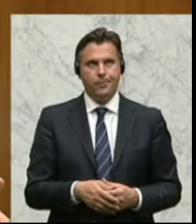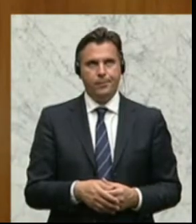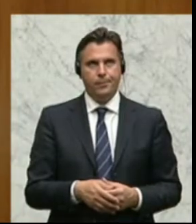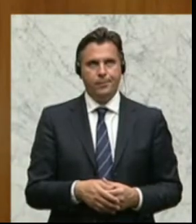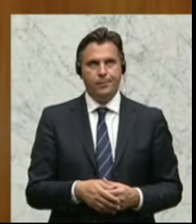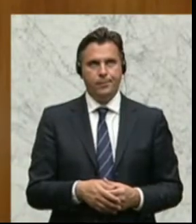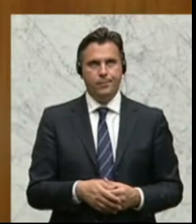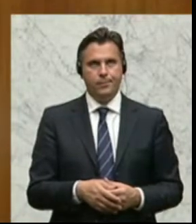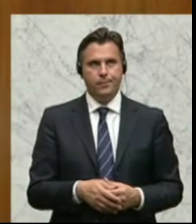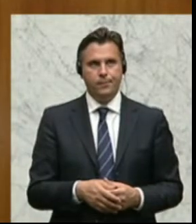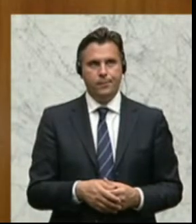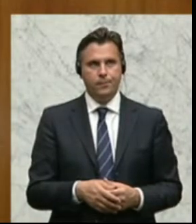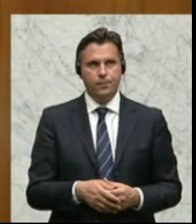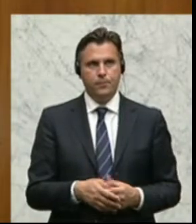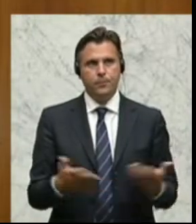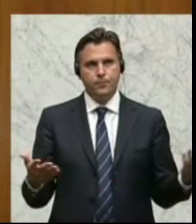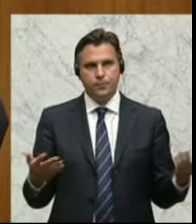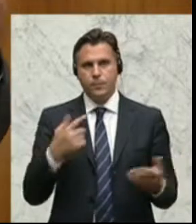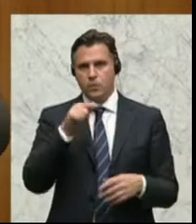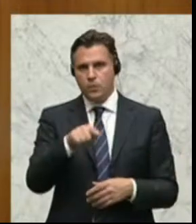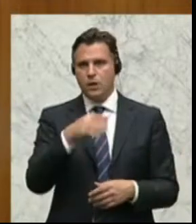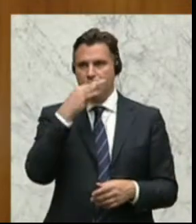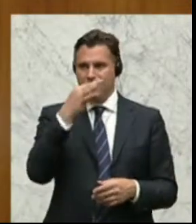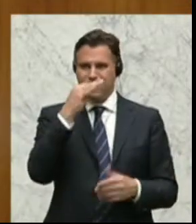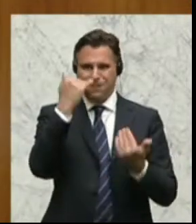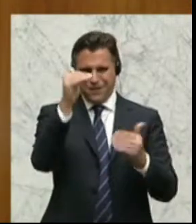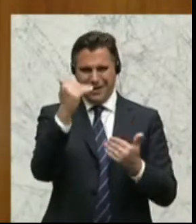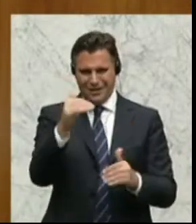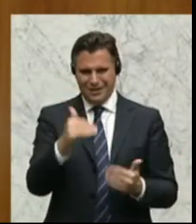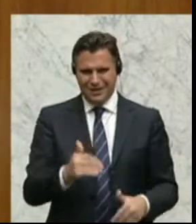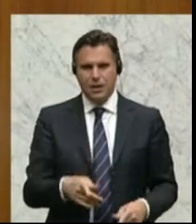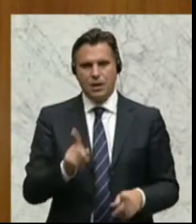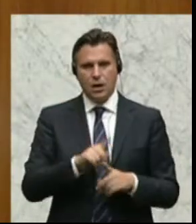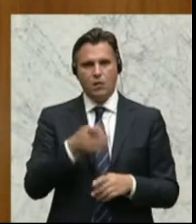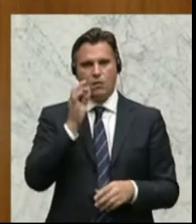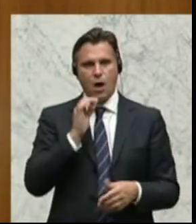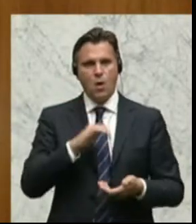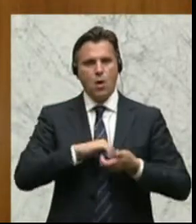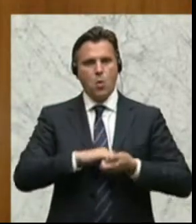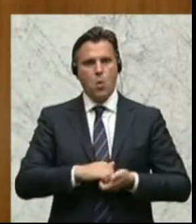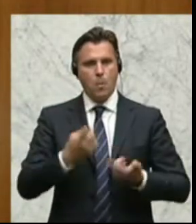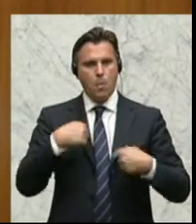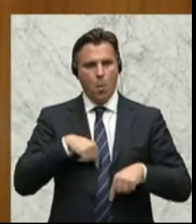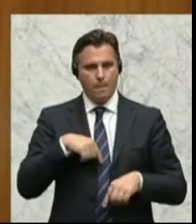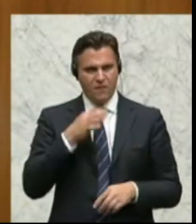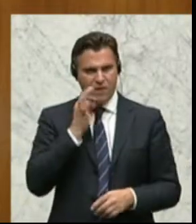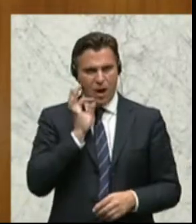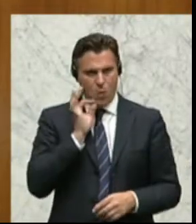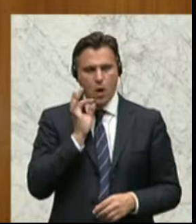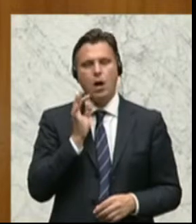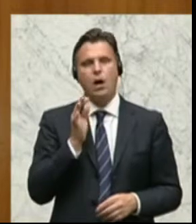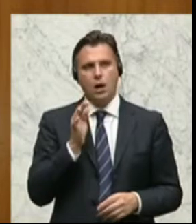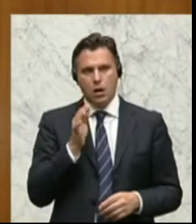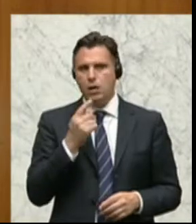diese Fragen noch einmal im Eingangsstatement auch der Frau Klubobfrau vergegenwärtigen, sage ich, ein klares Bekenntnis zur